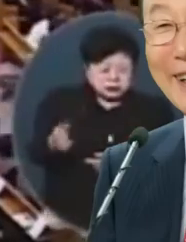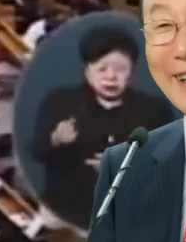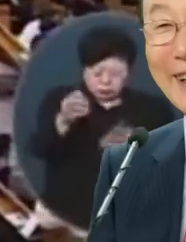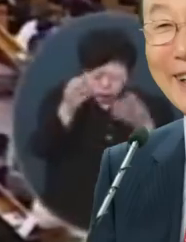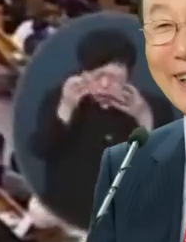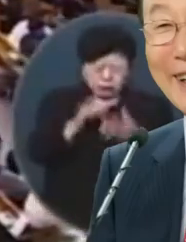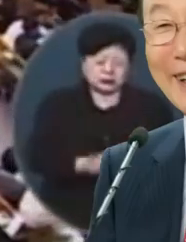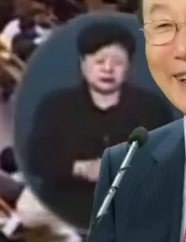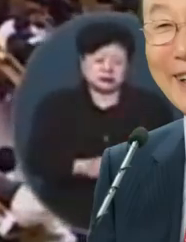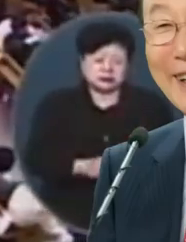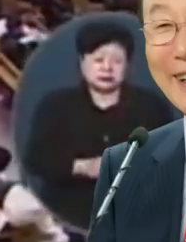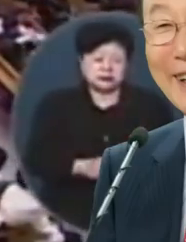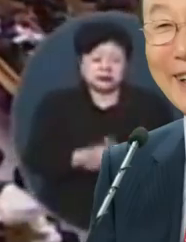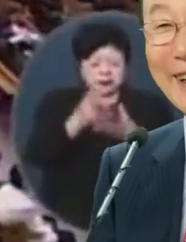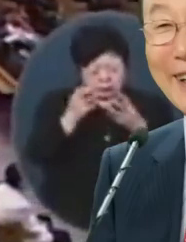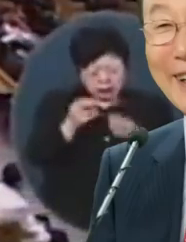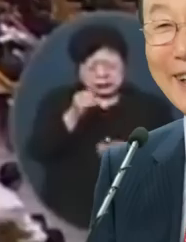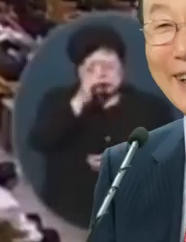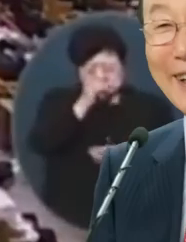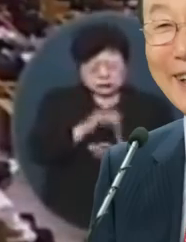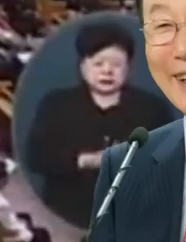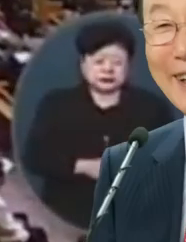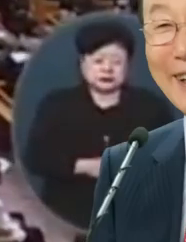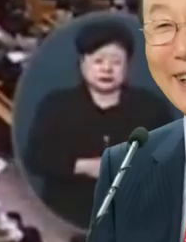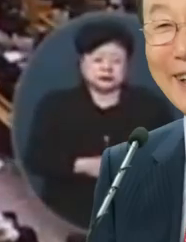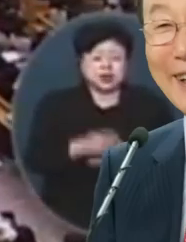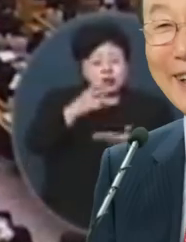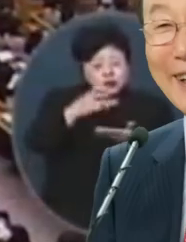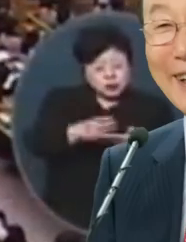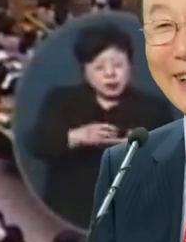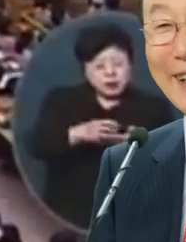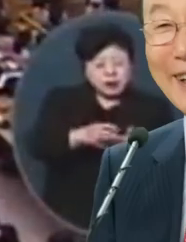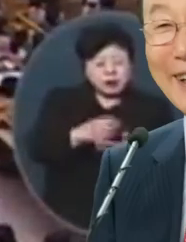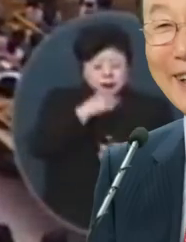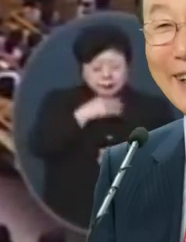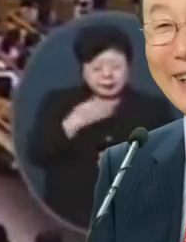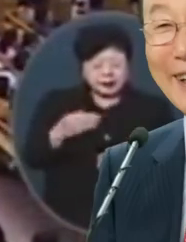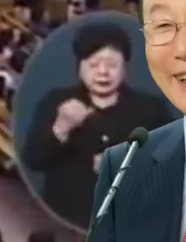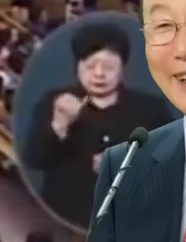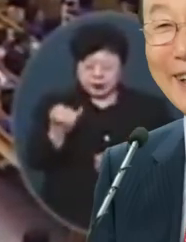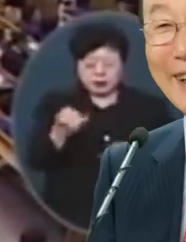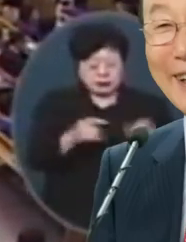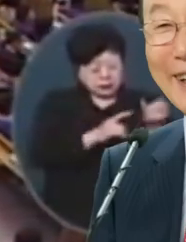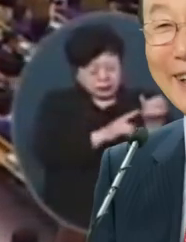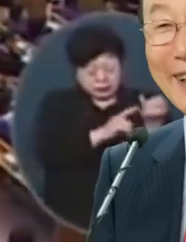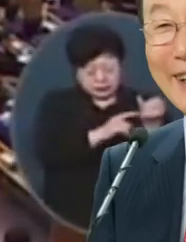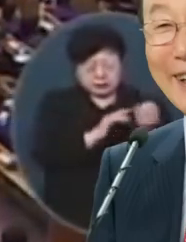고통도 이루 말할 수가 없었습니다. 율법에 의하면 혈루병을